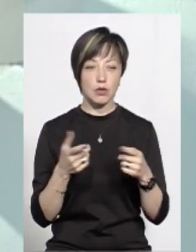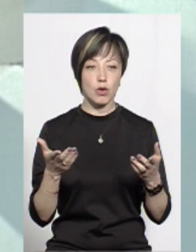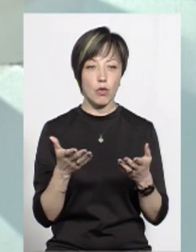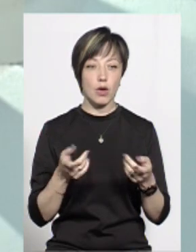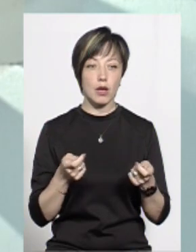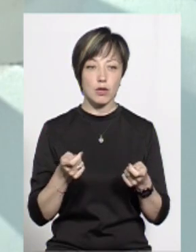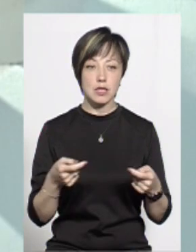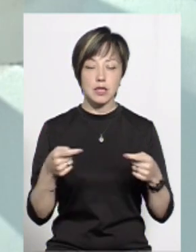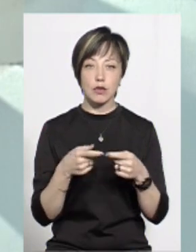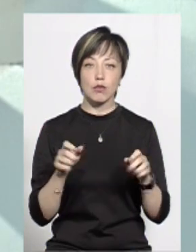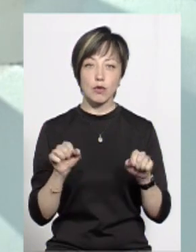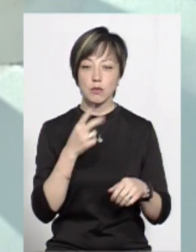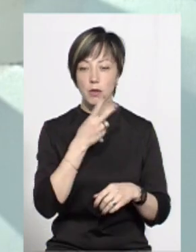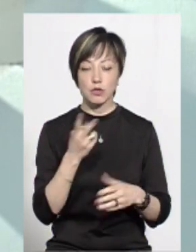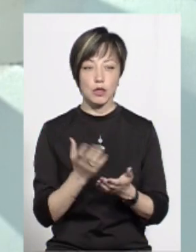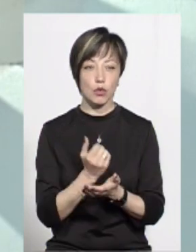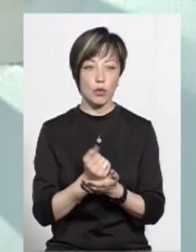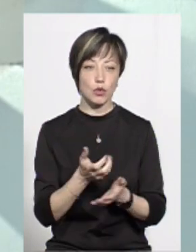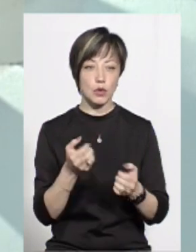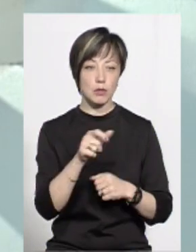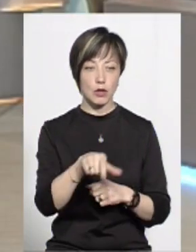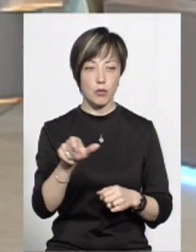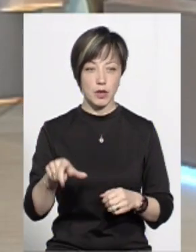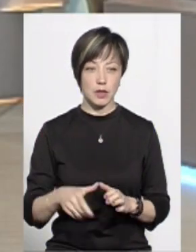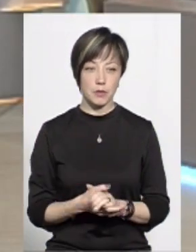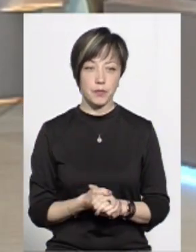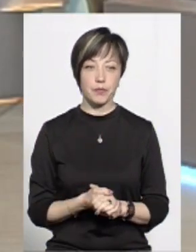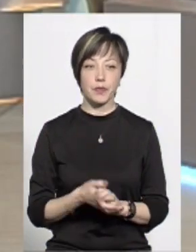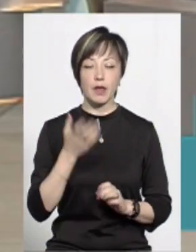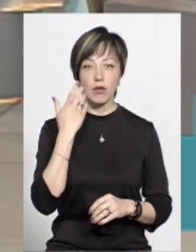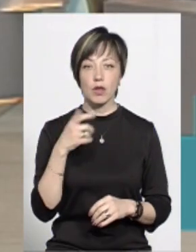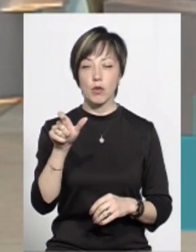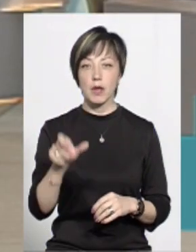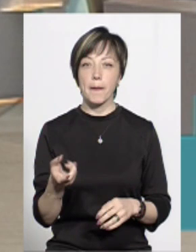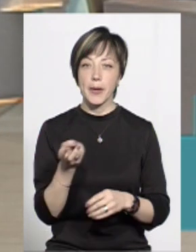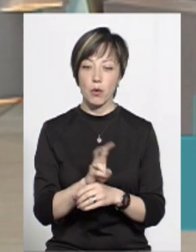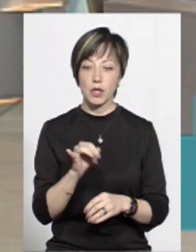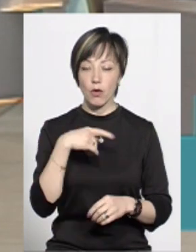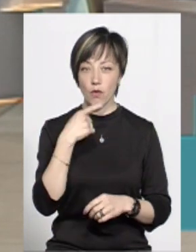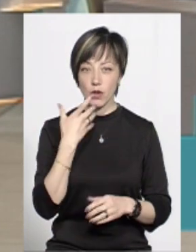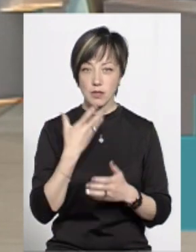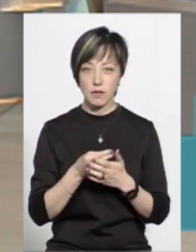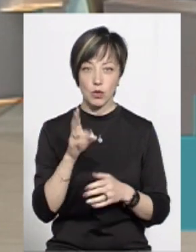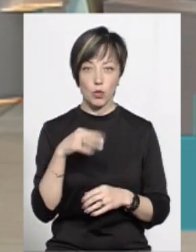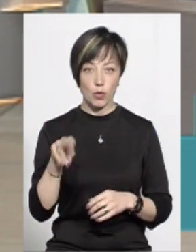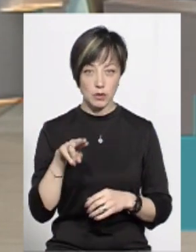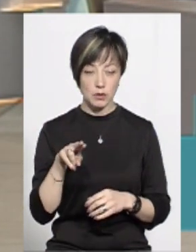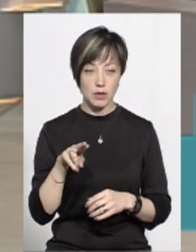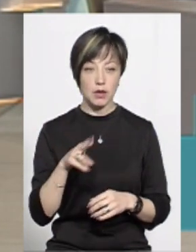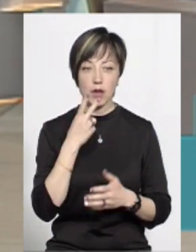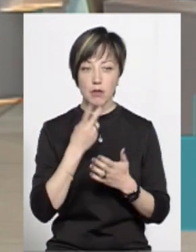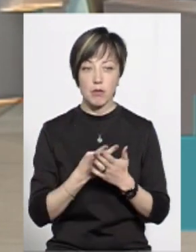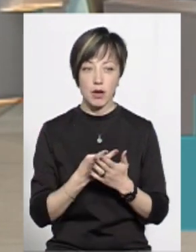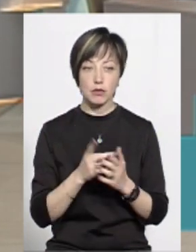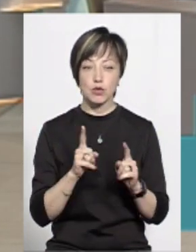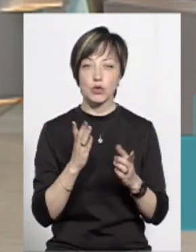ми керуємося і згідно якої ми можемо бачити, які доходи отримані громадян. І коли громадянин приходить і говорить свій ідентифікаційний номер, тобто ми вже